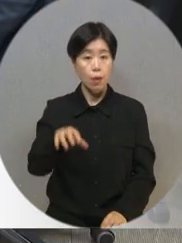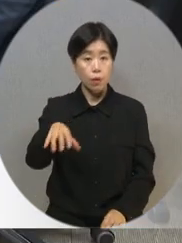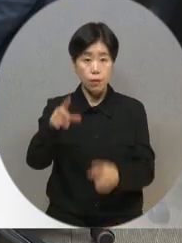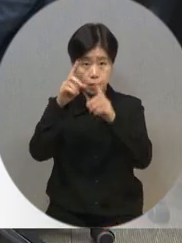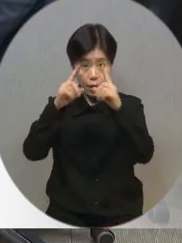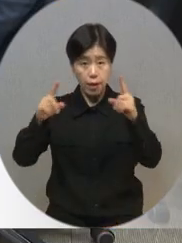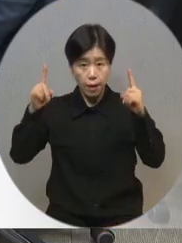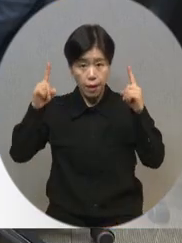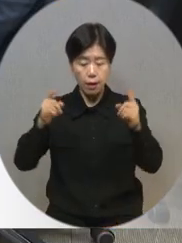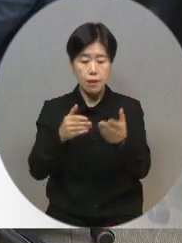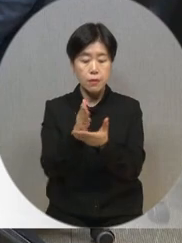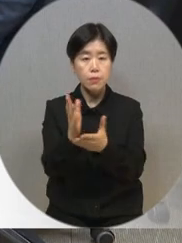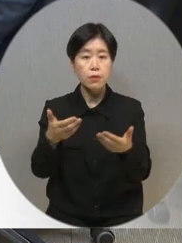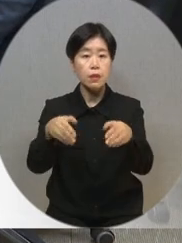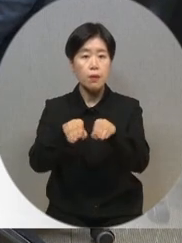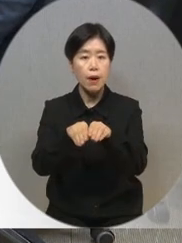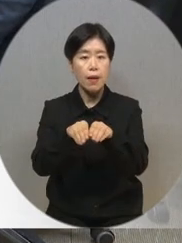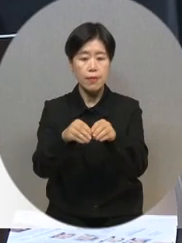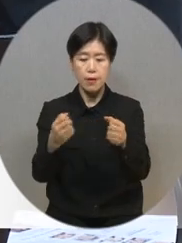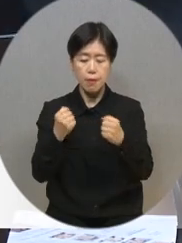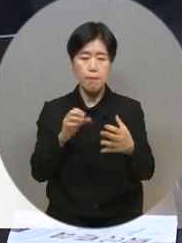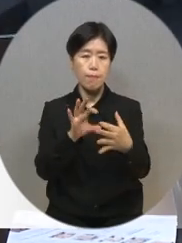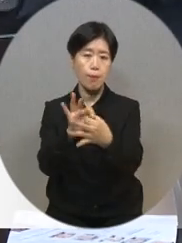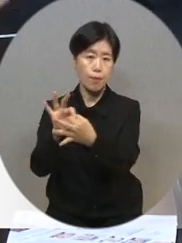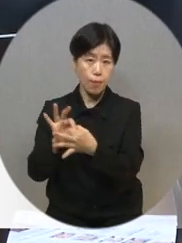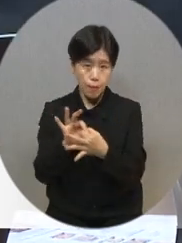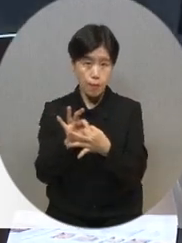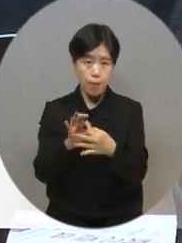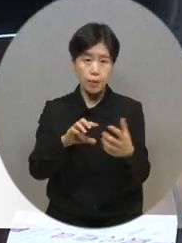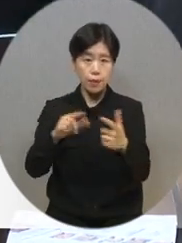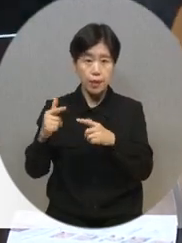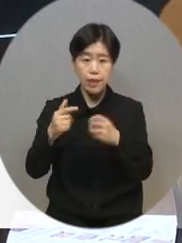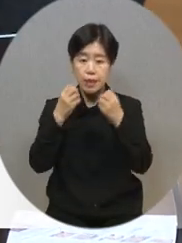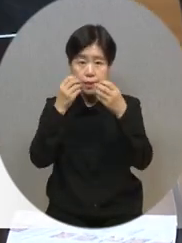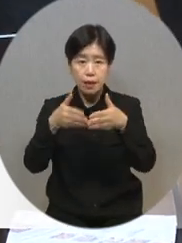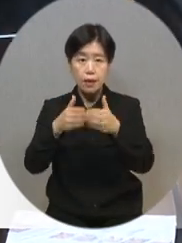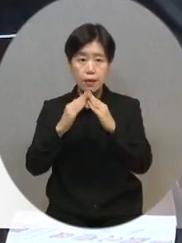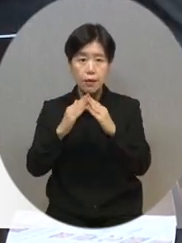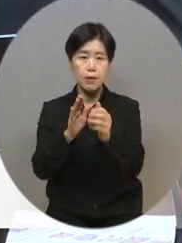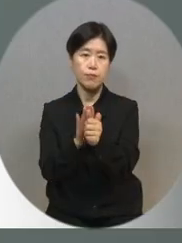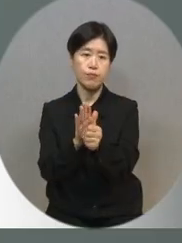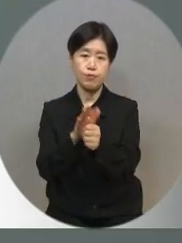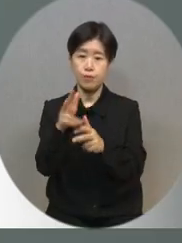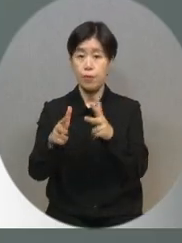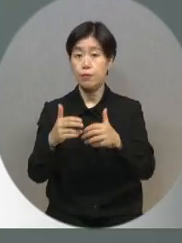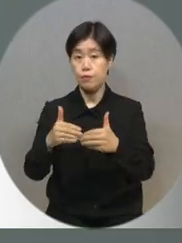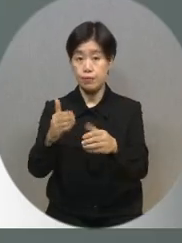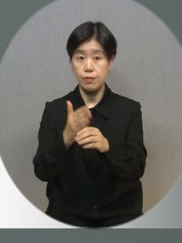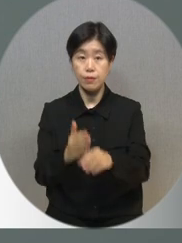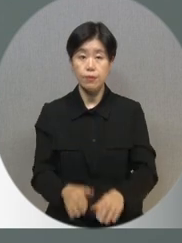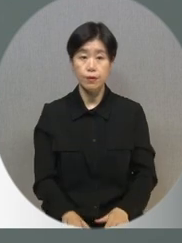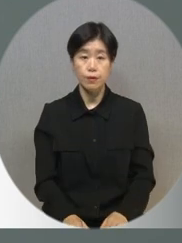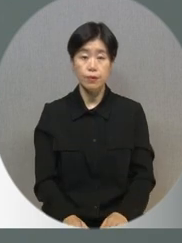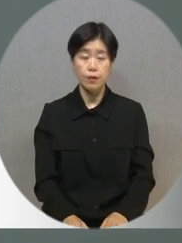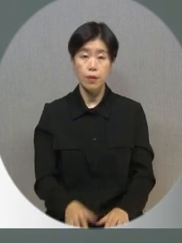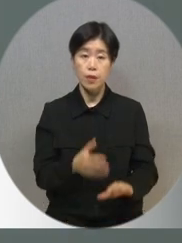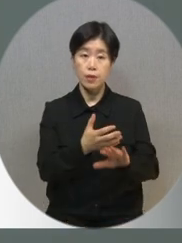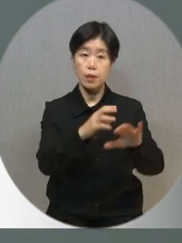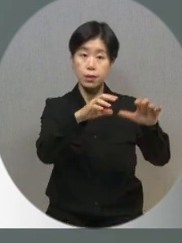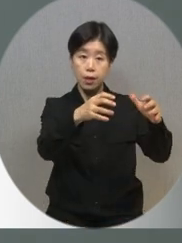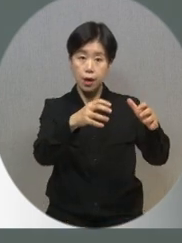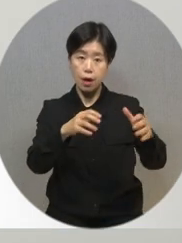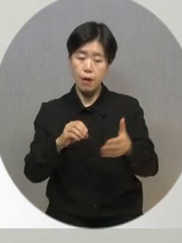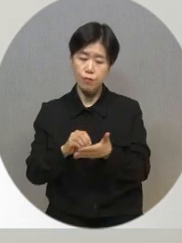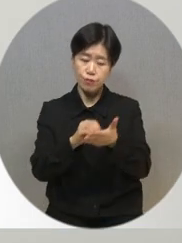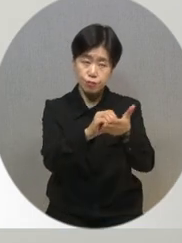등 전문기관과 협력해 다양한 창업 지원 사업을 추진하고 있습니다. 전남에서 해외시장 진출